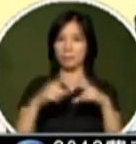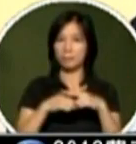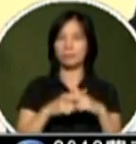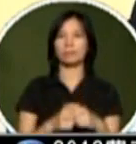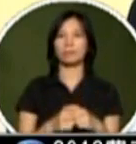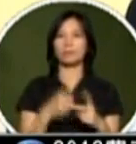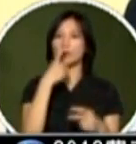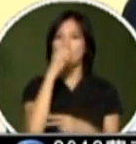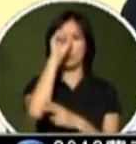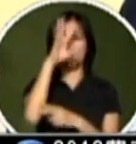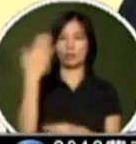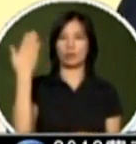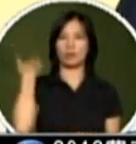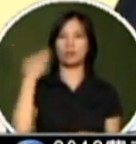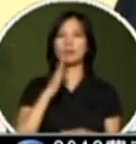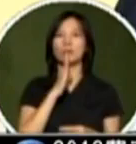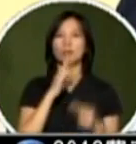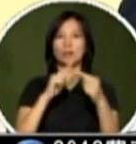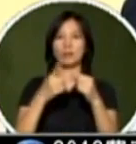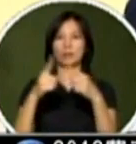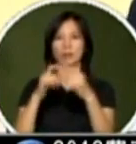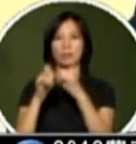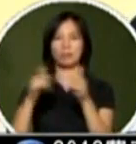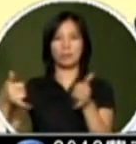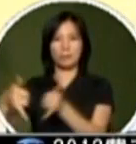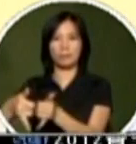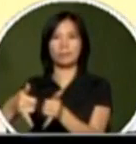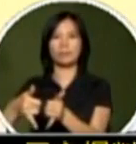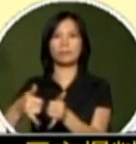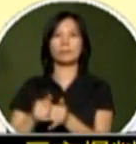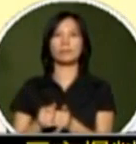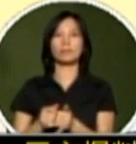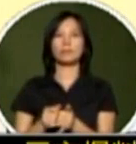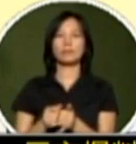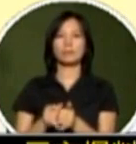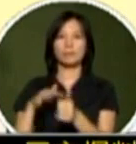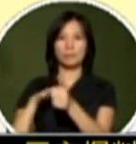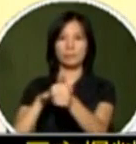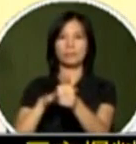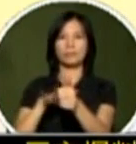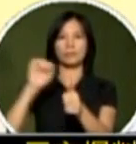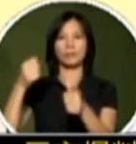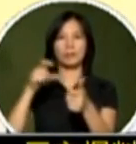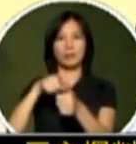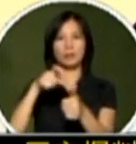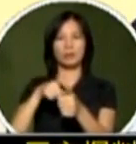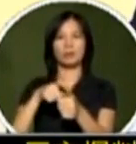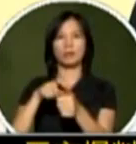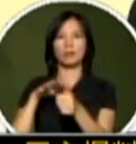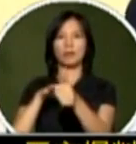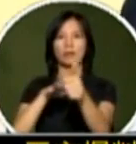民主进步党过去一直是和人民站在一起，领导议题，引